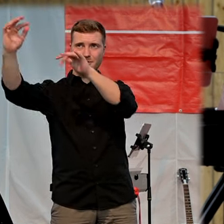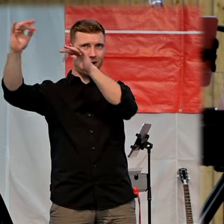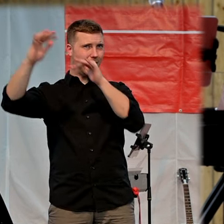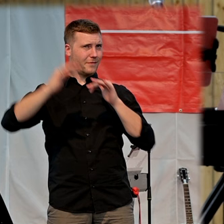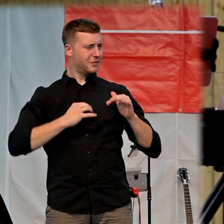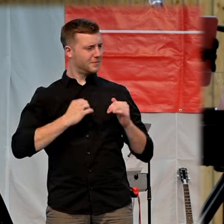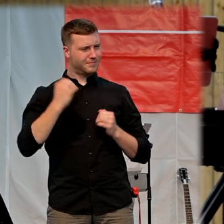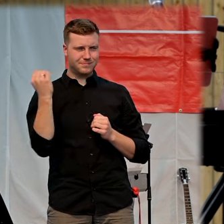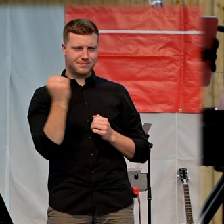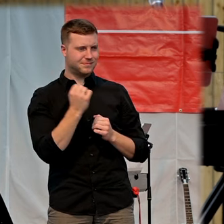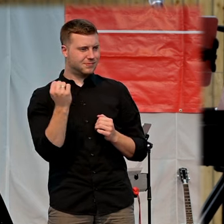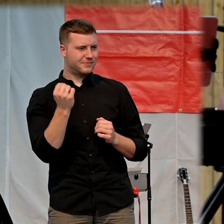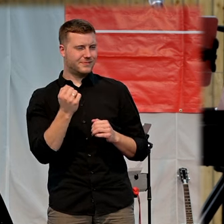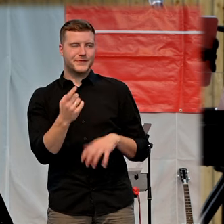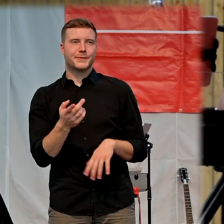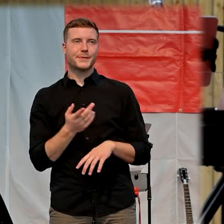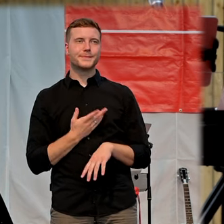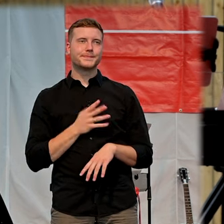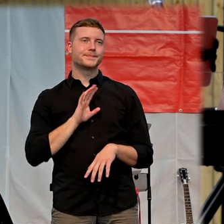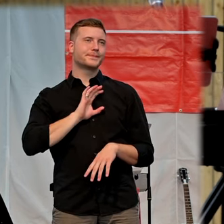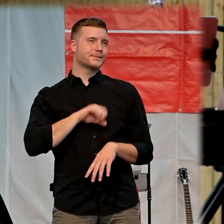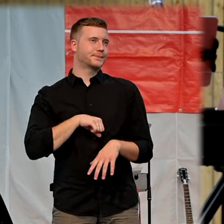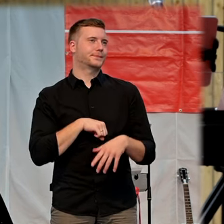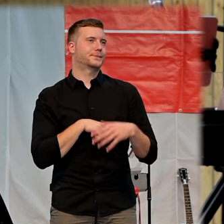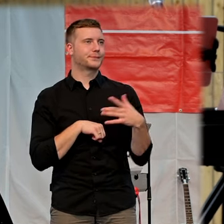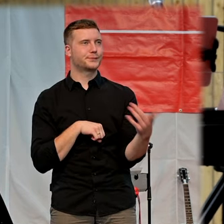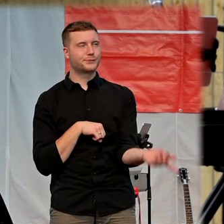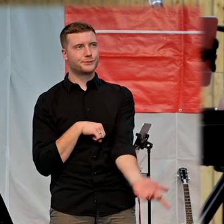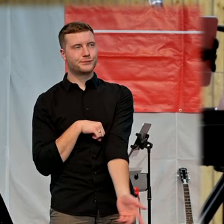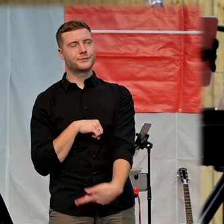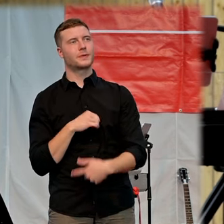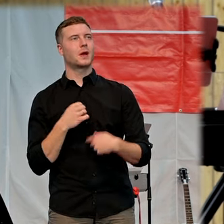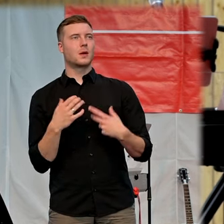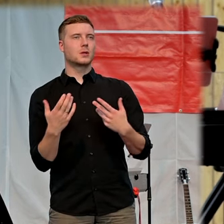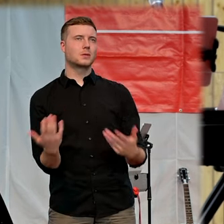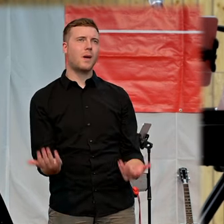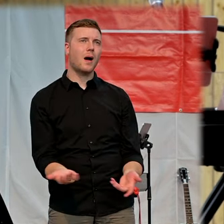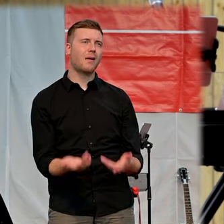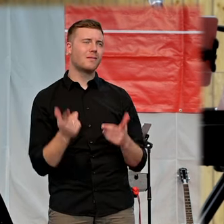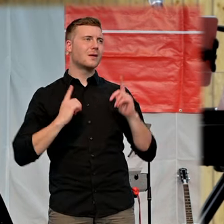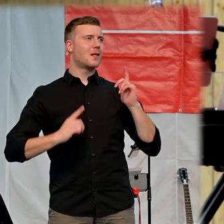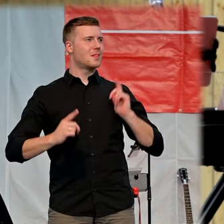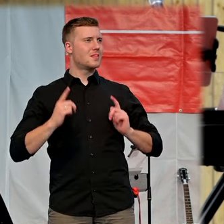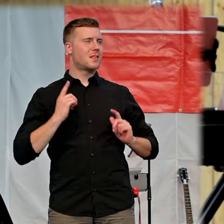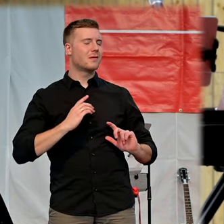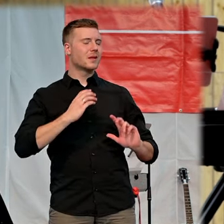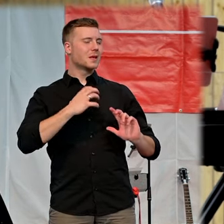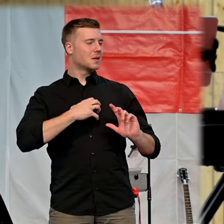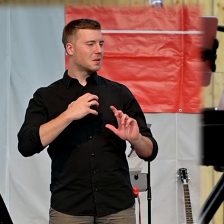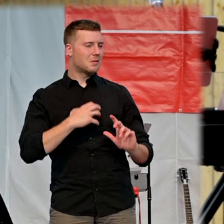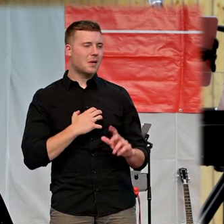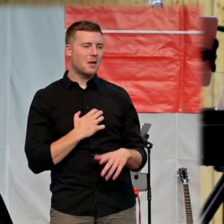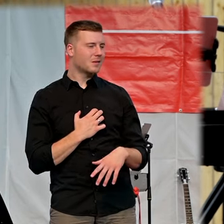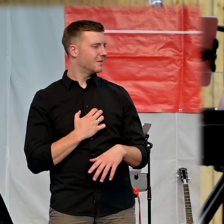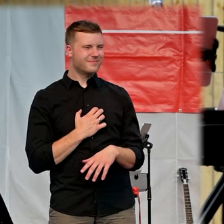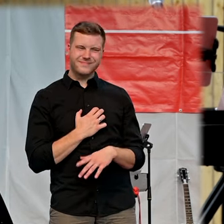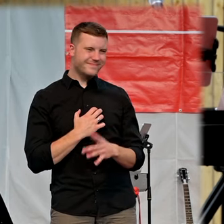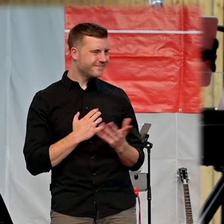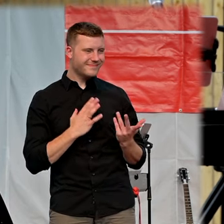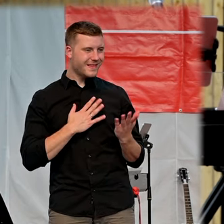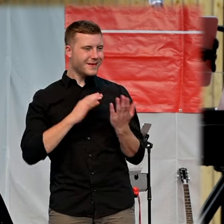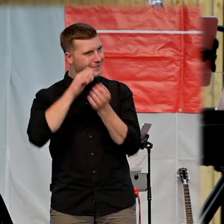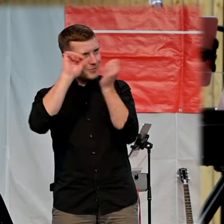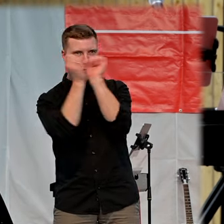Arrangier dich nicht damit, dass du da rumhängst und von dem Rest lebst, was dir noch